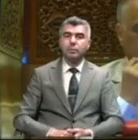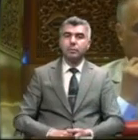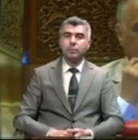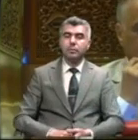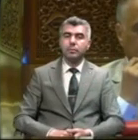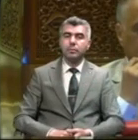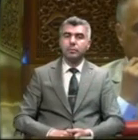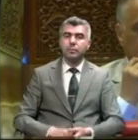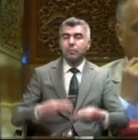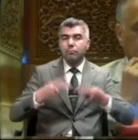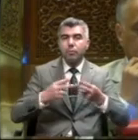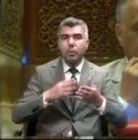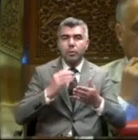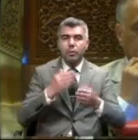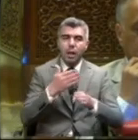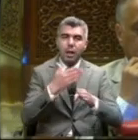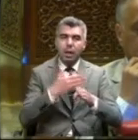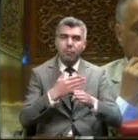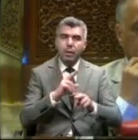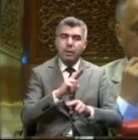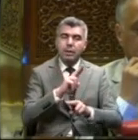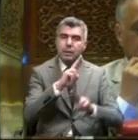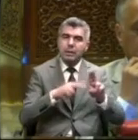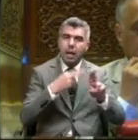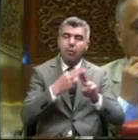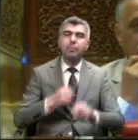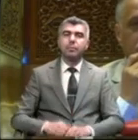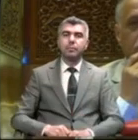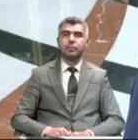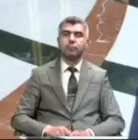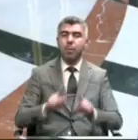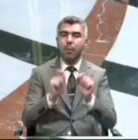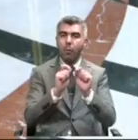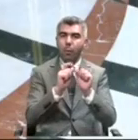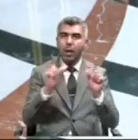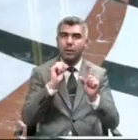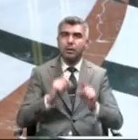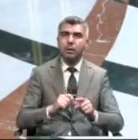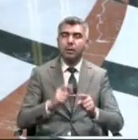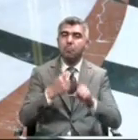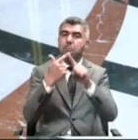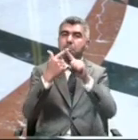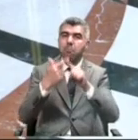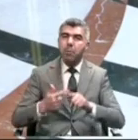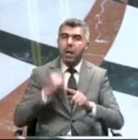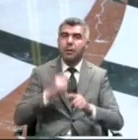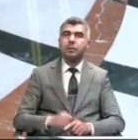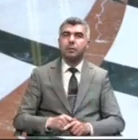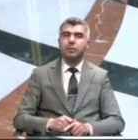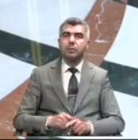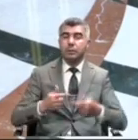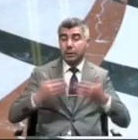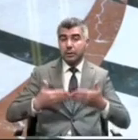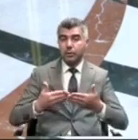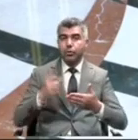مع المدخله اللي قمت بها في اطار التوضيح الوضع نتاع الماليه العموميه الى ما تم شهر